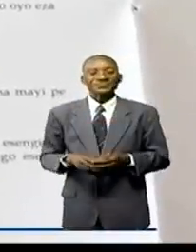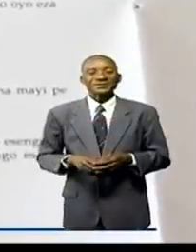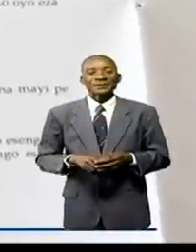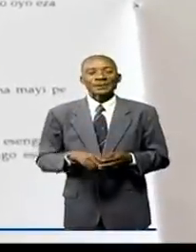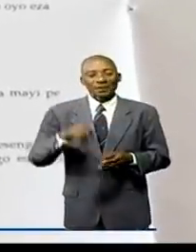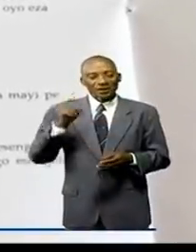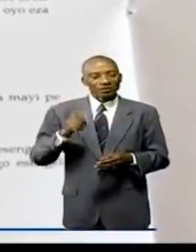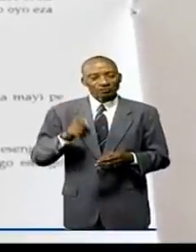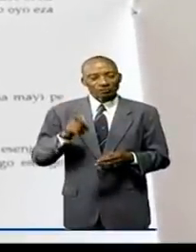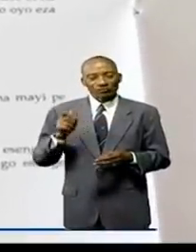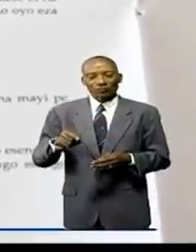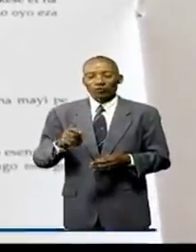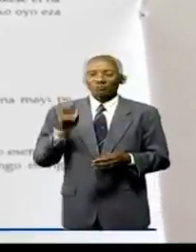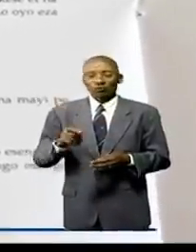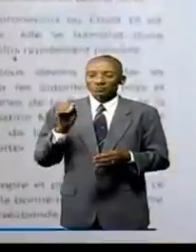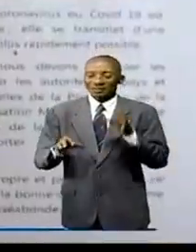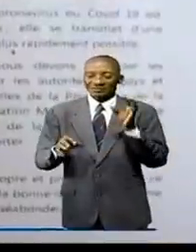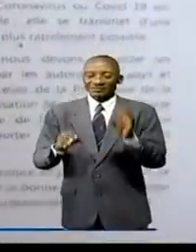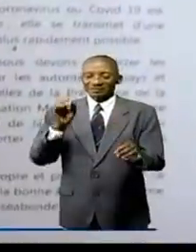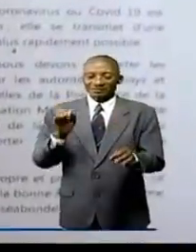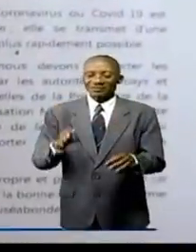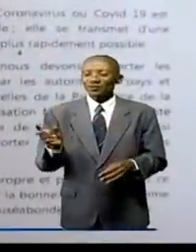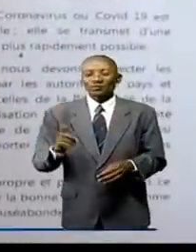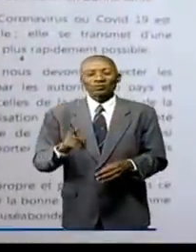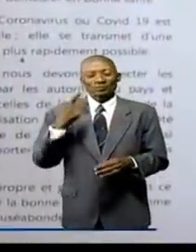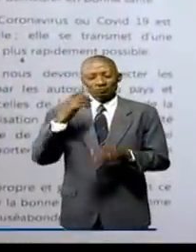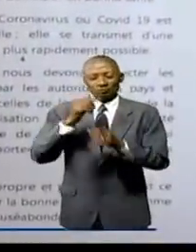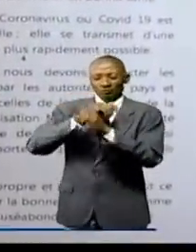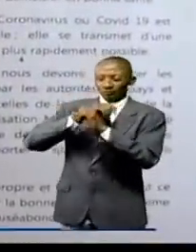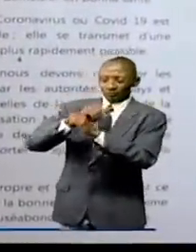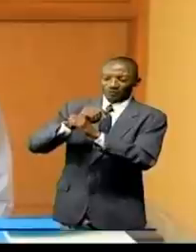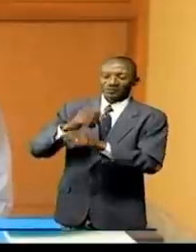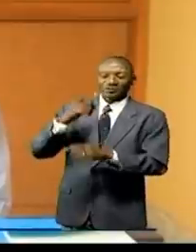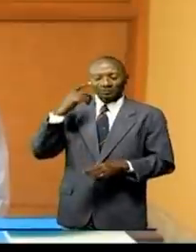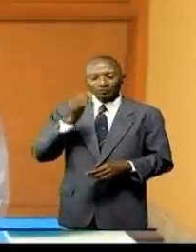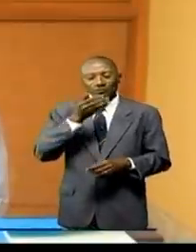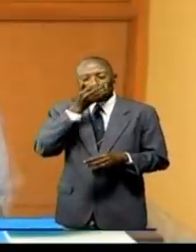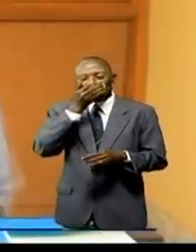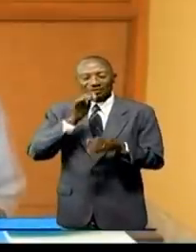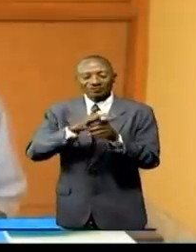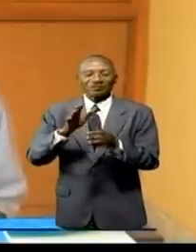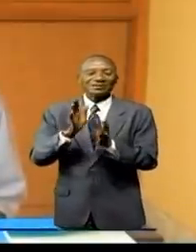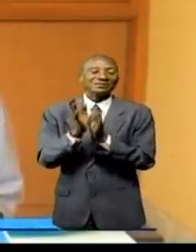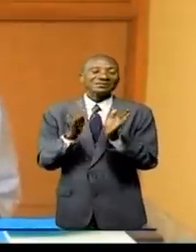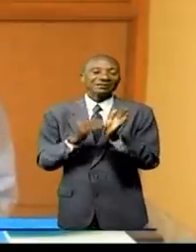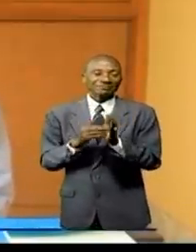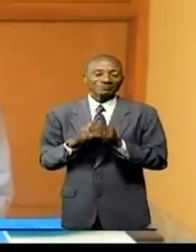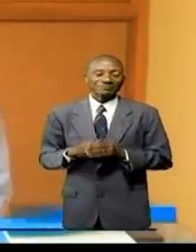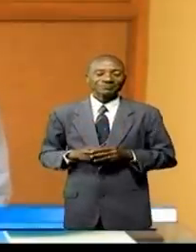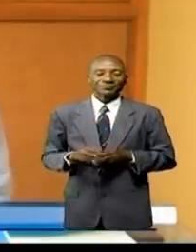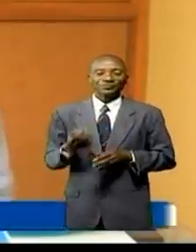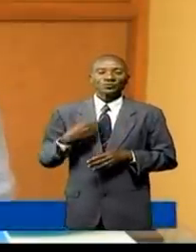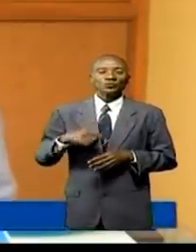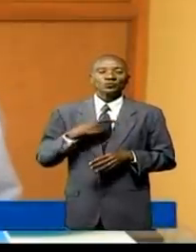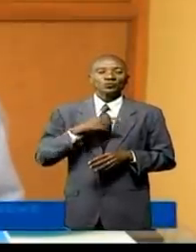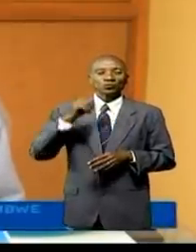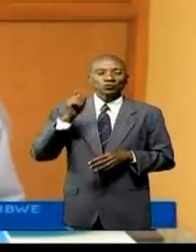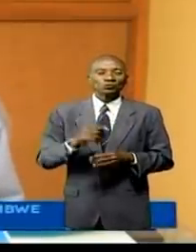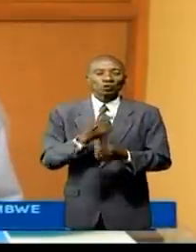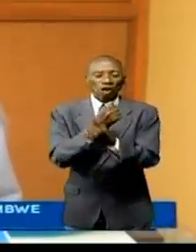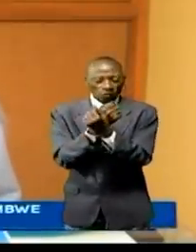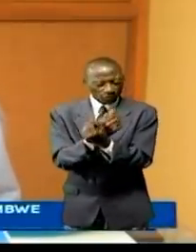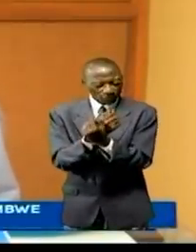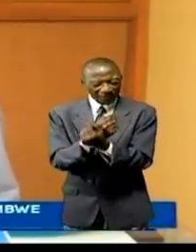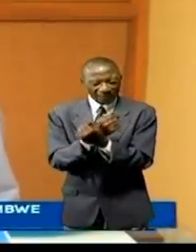pandémie à COVID-19 et autres sujets du secteur de la santé. Nous devons respecter le port